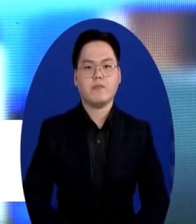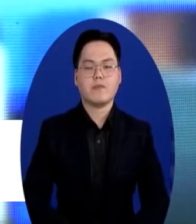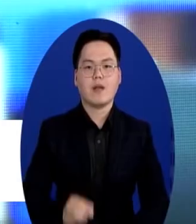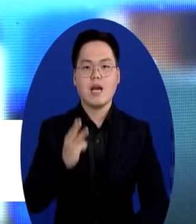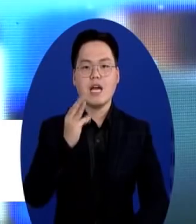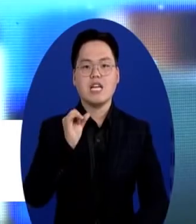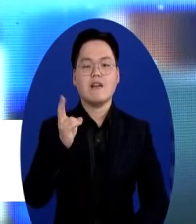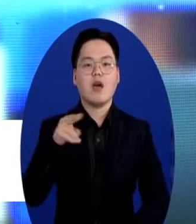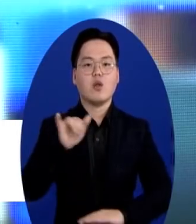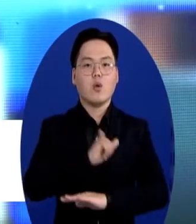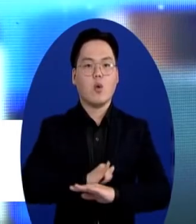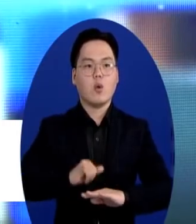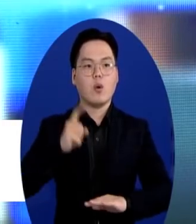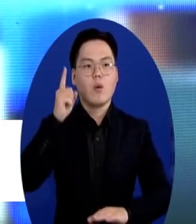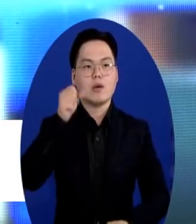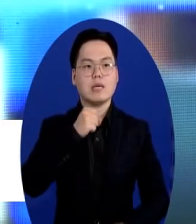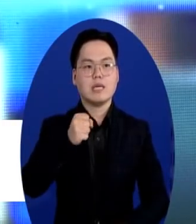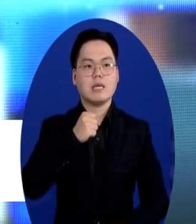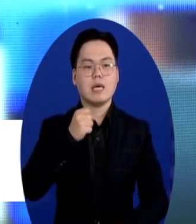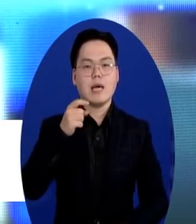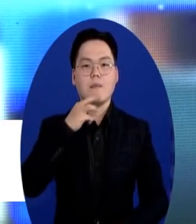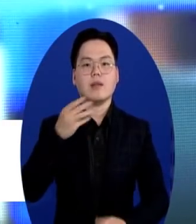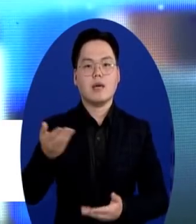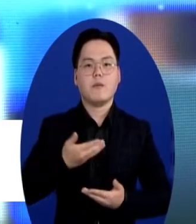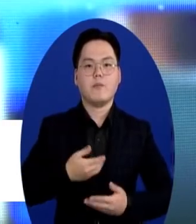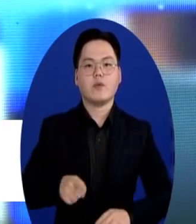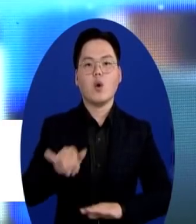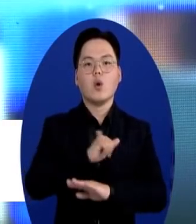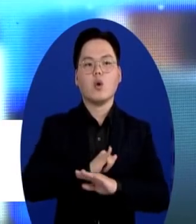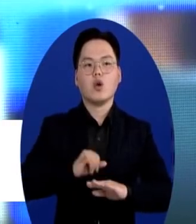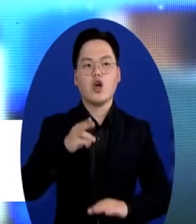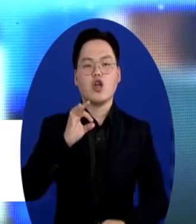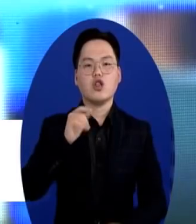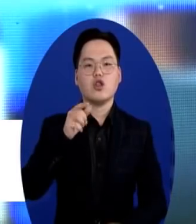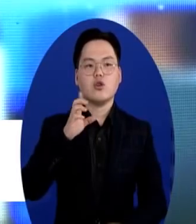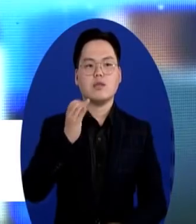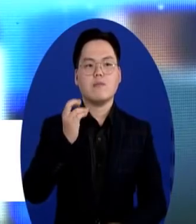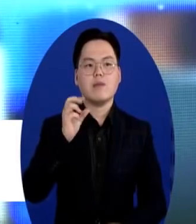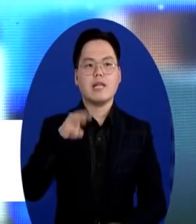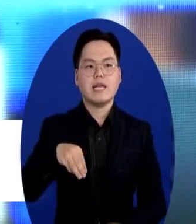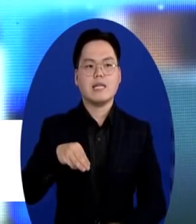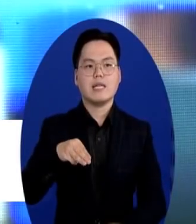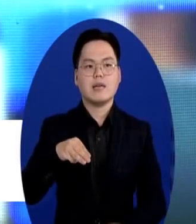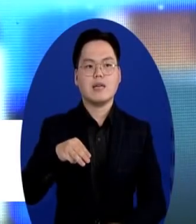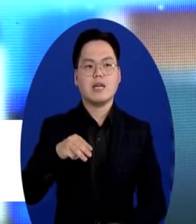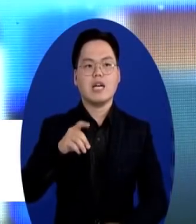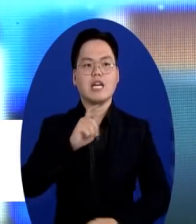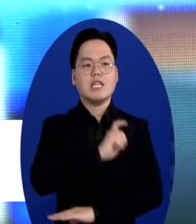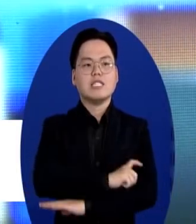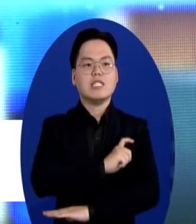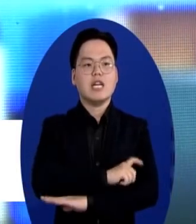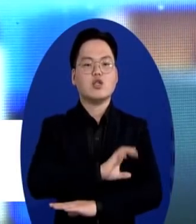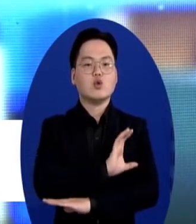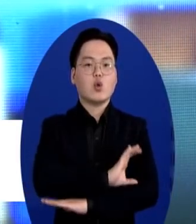Шведийн хаант улсаас манай сурвалжлагч мэдээ ирүүлж байна. Энэ улсад үйл ажиллагаа явуулдаг төгсвлэгт болон хос чигүүр төвийн хичээлийн шинжилийн нээлт болсон